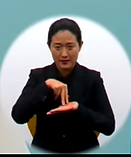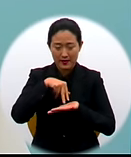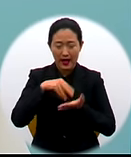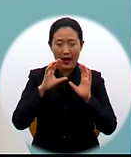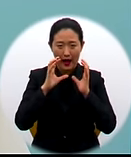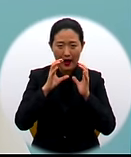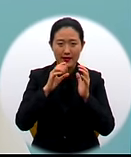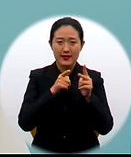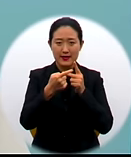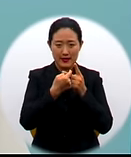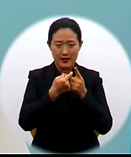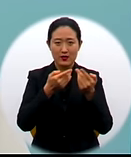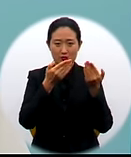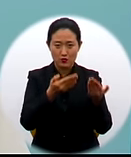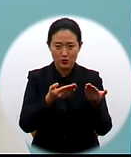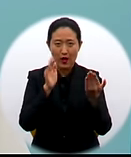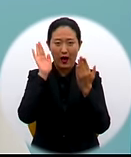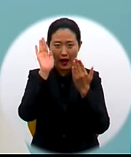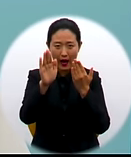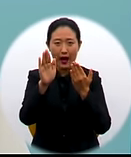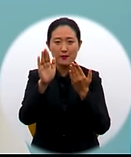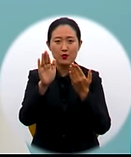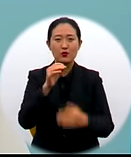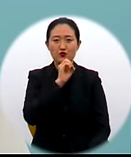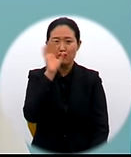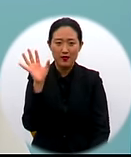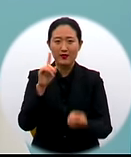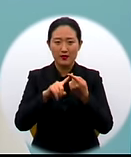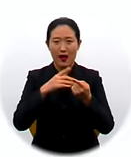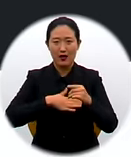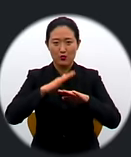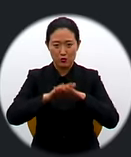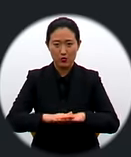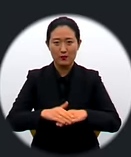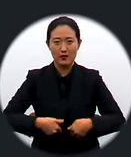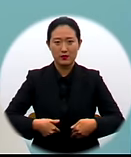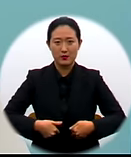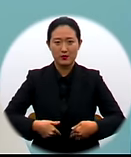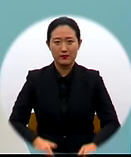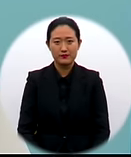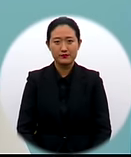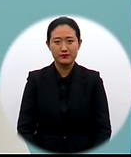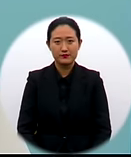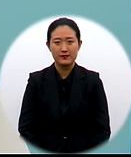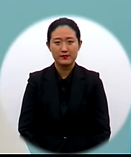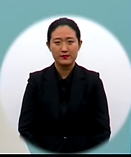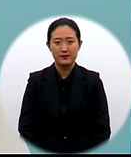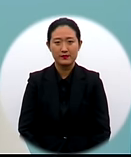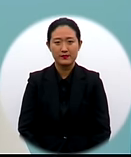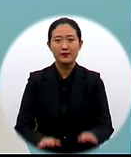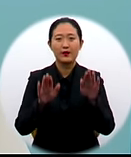시장 트렌드, 그리고 미래 예측 가능한 트렌드를 알아야 한다고 할수 있습니다. 오늘 다섯 가지